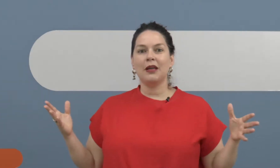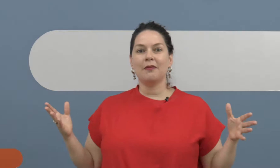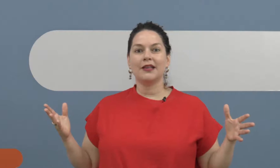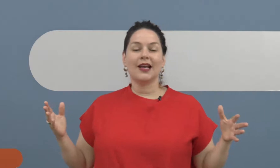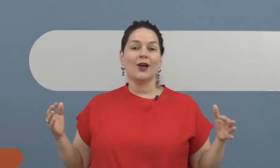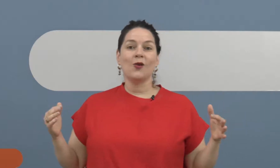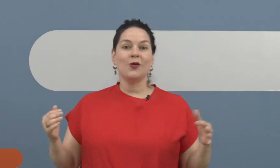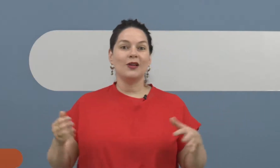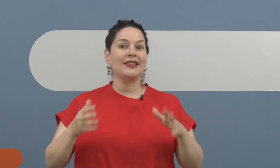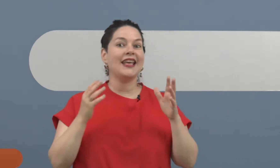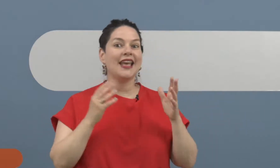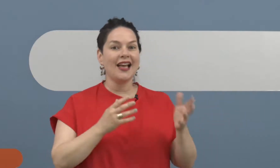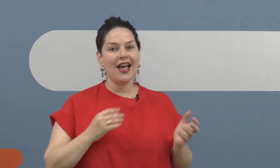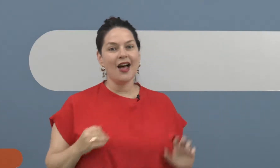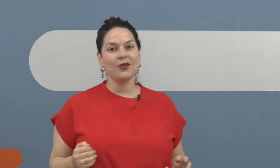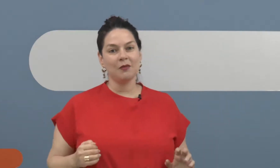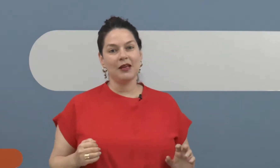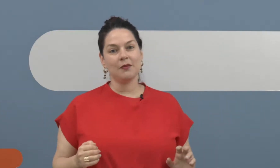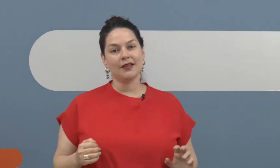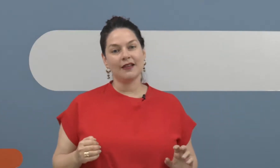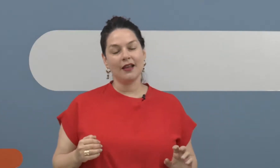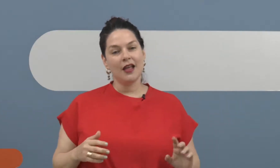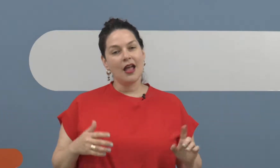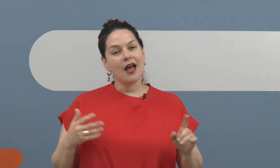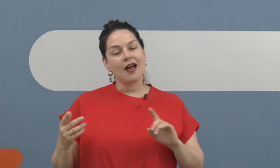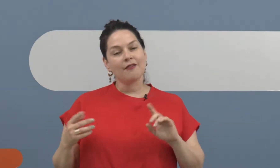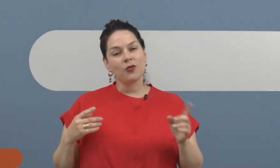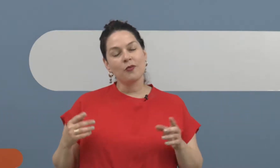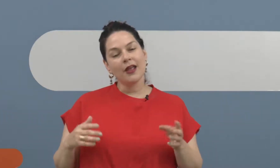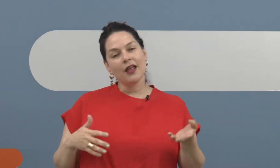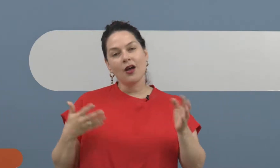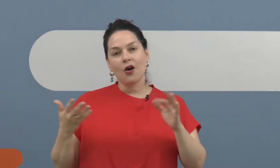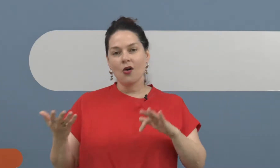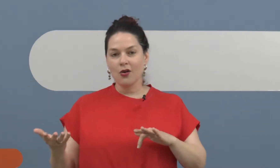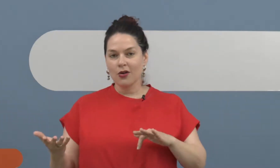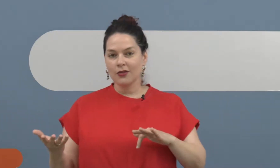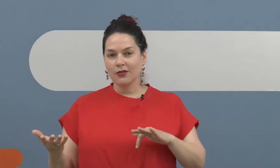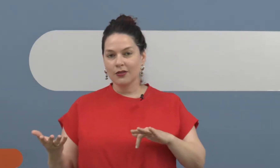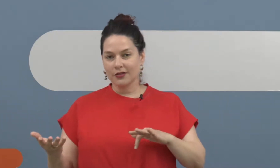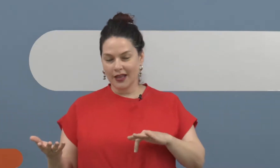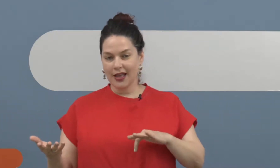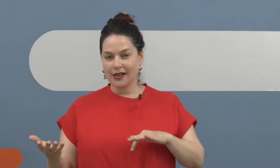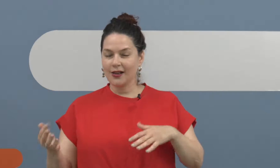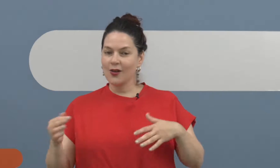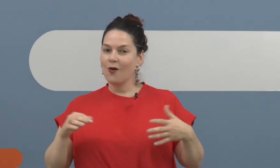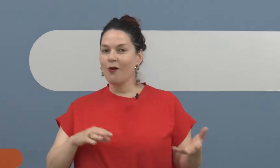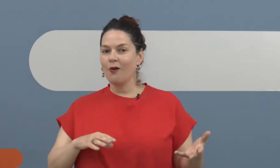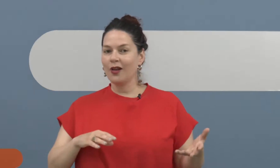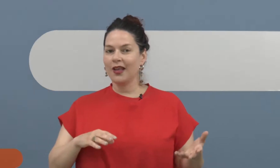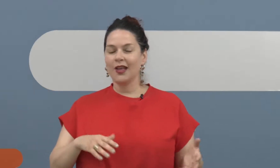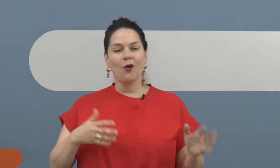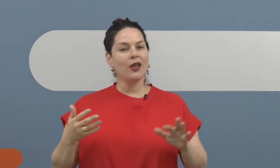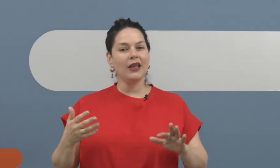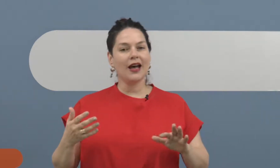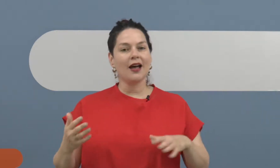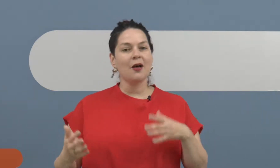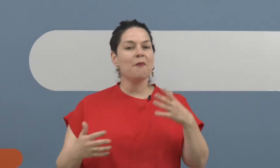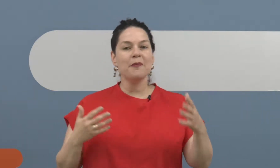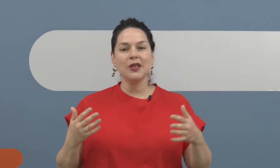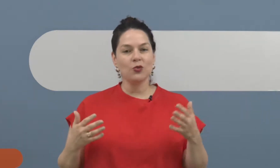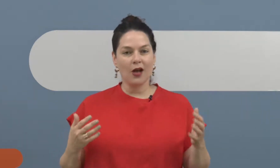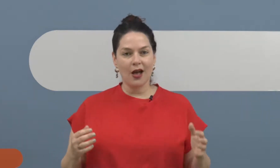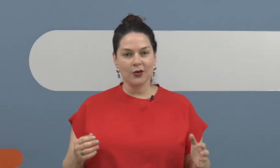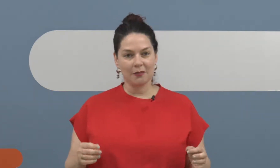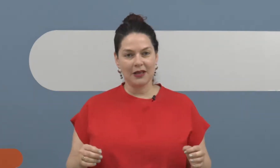מישהו ראה אותה מלמטה, או דייג ראה אותה מלמטה. אבל הוא אומר, או דייג, או רואה, או